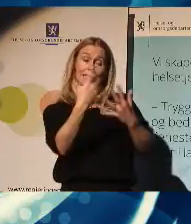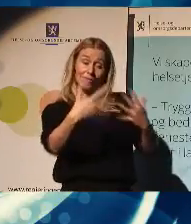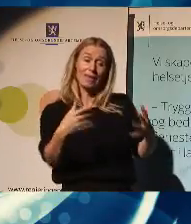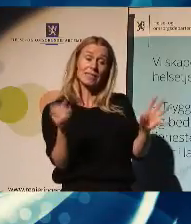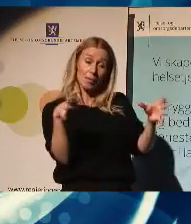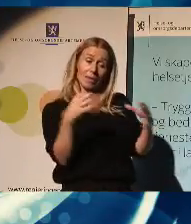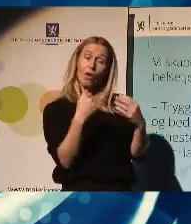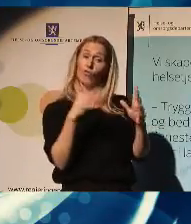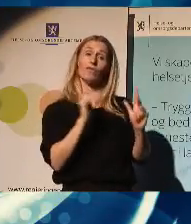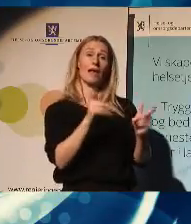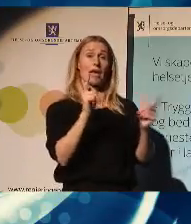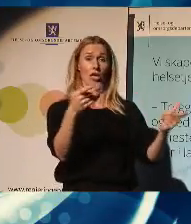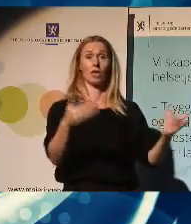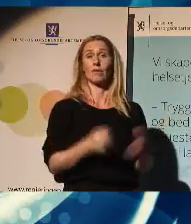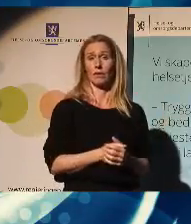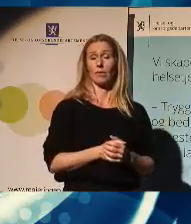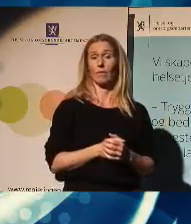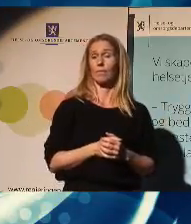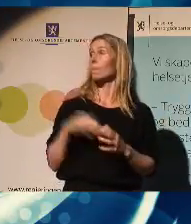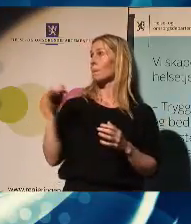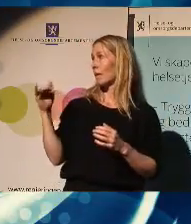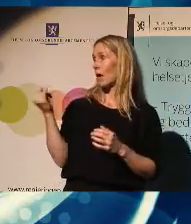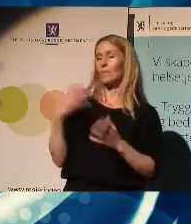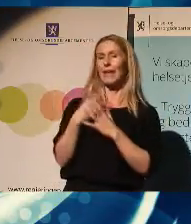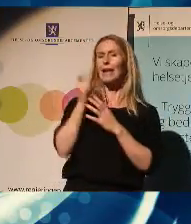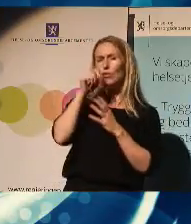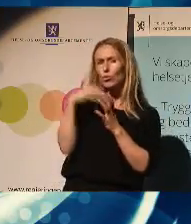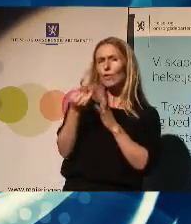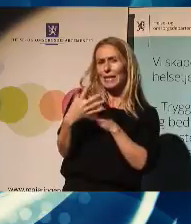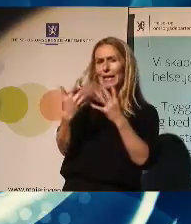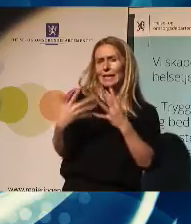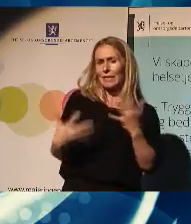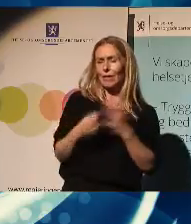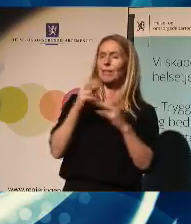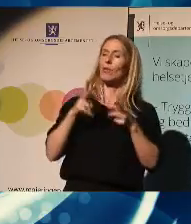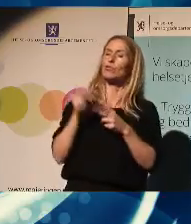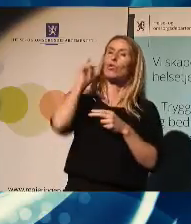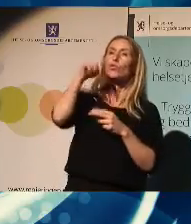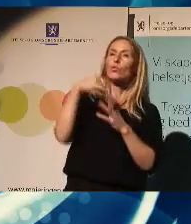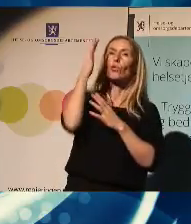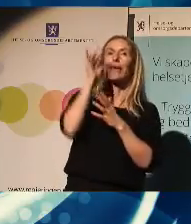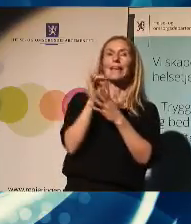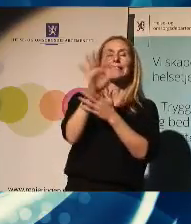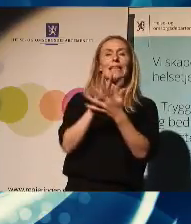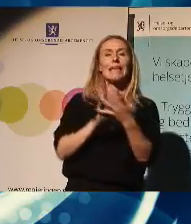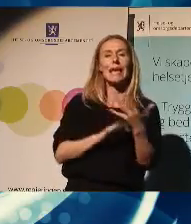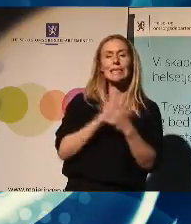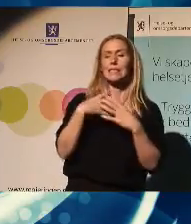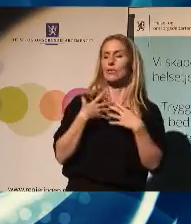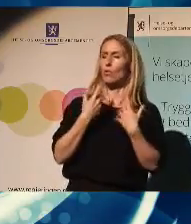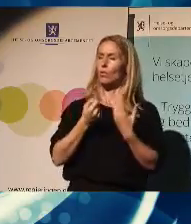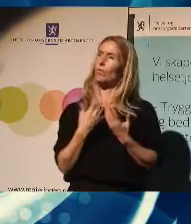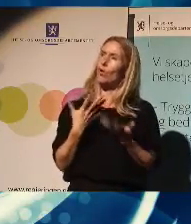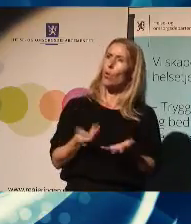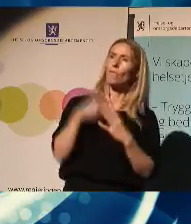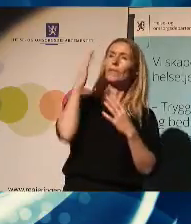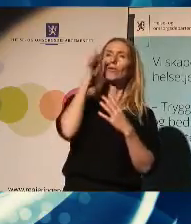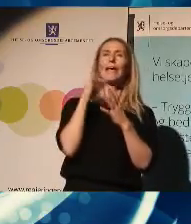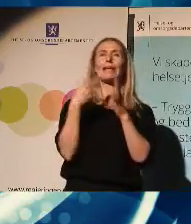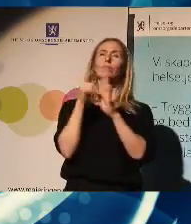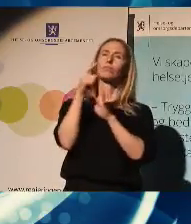nettverkssamlinger. Det lurt å være i nettverk. Men jeg tror også det lurt å tenke litt strategisk og tillate seg å tenke litt langt.